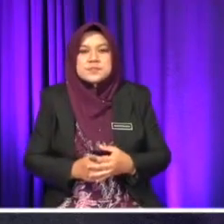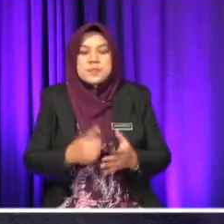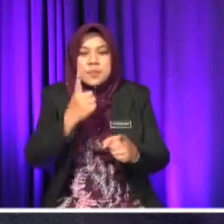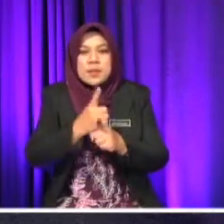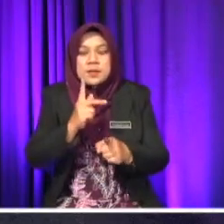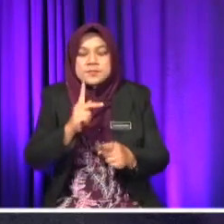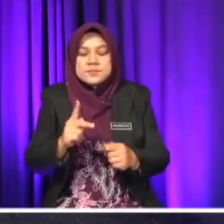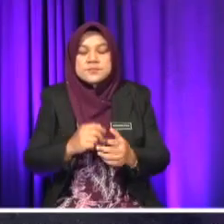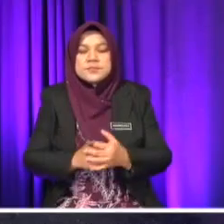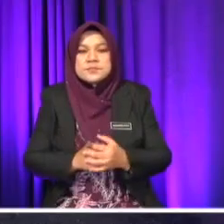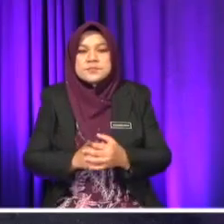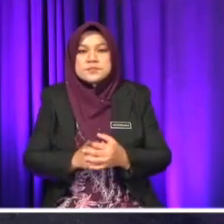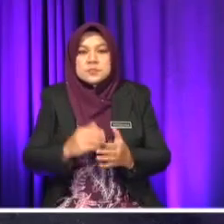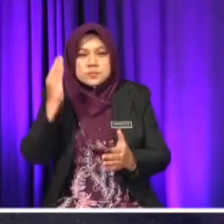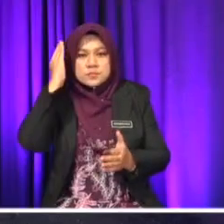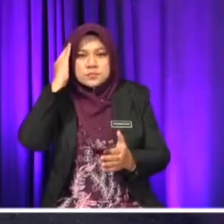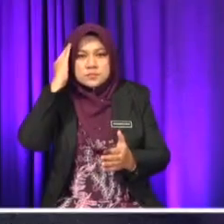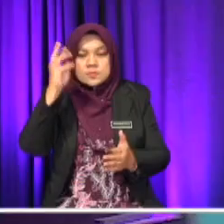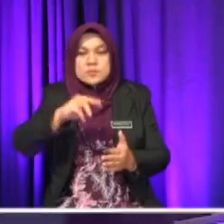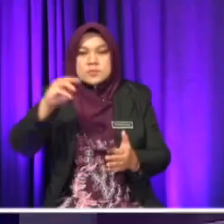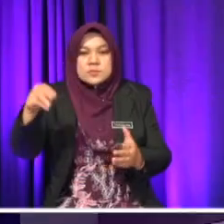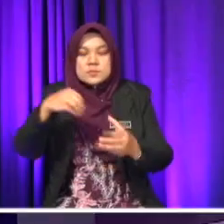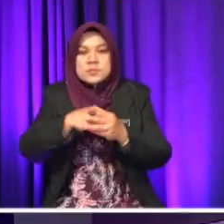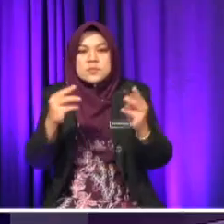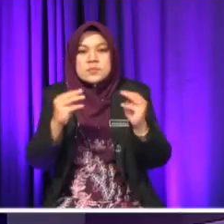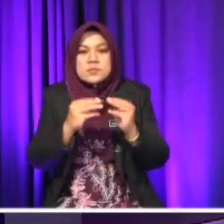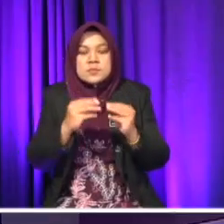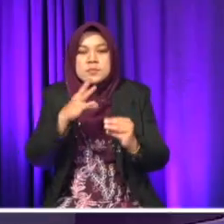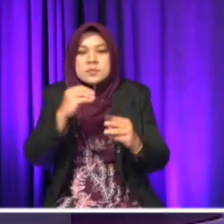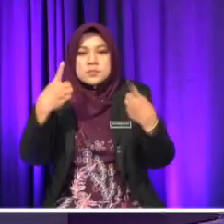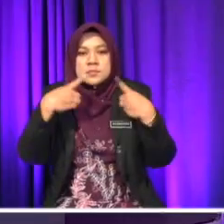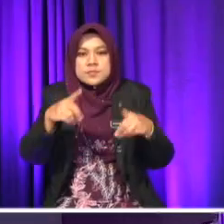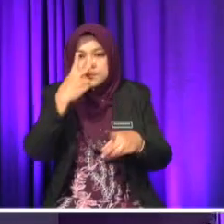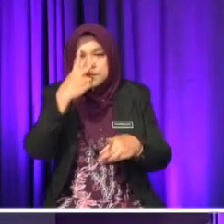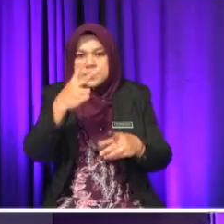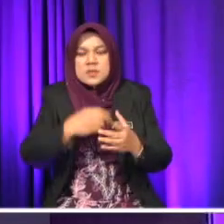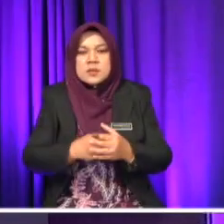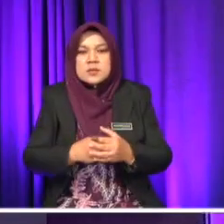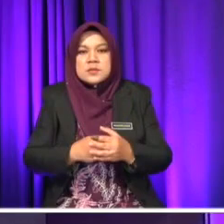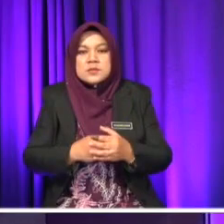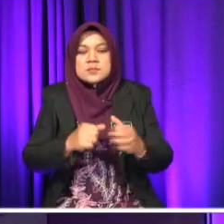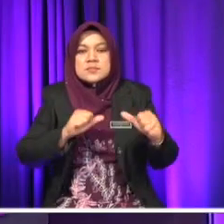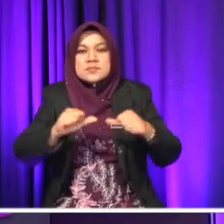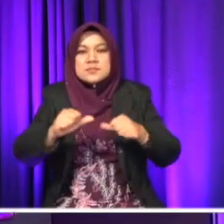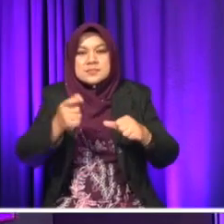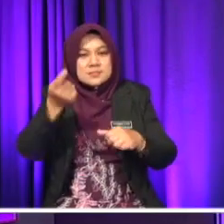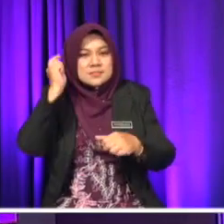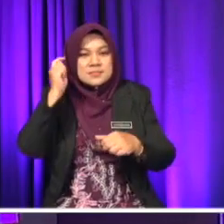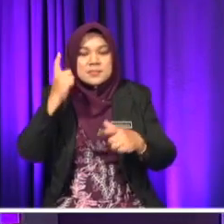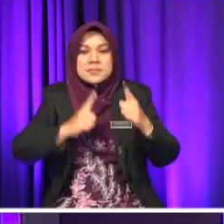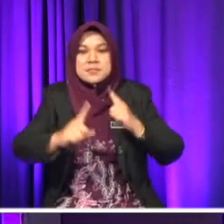untuk pengetahuan murid-murid yang berada dalam Google Mic dan yang sedang menuntut aksi laku dan kami tadi